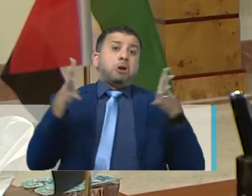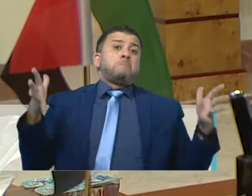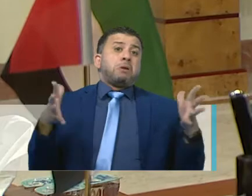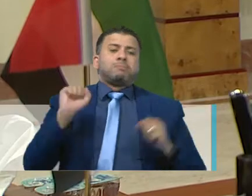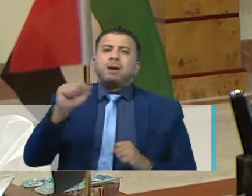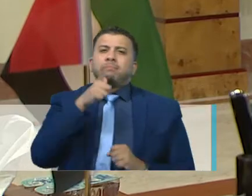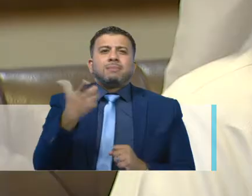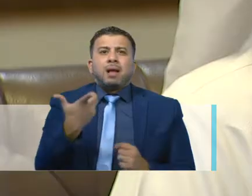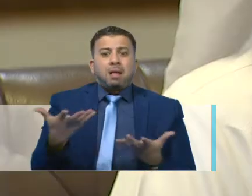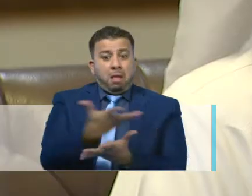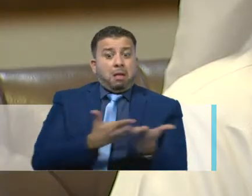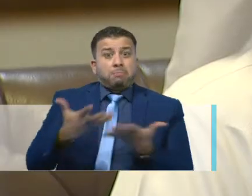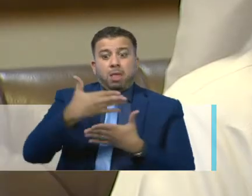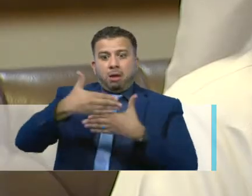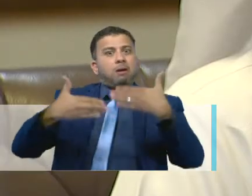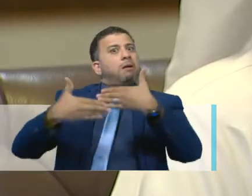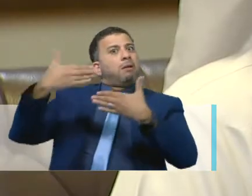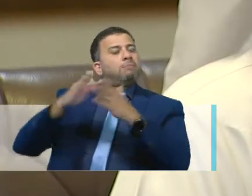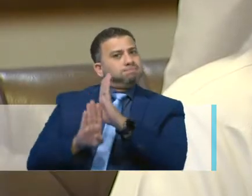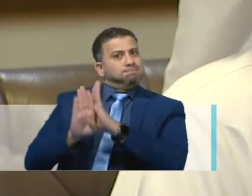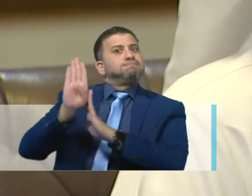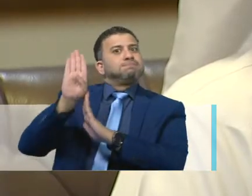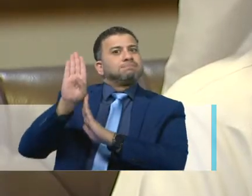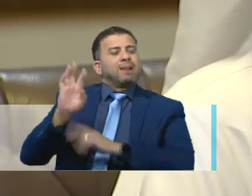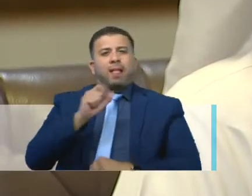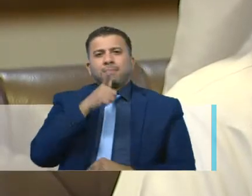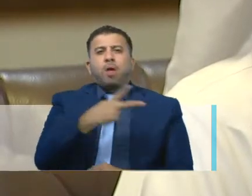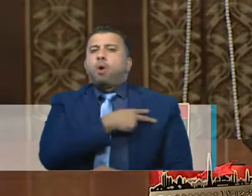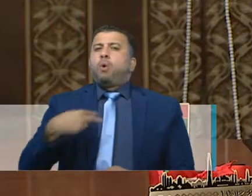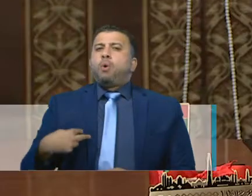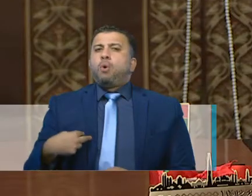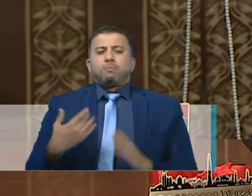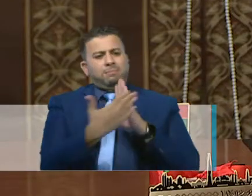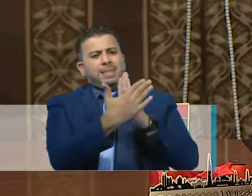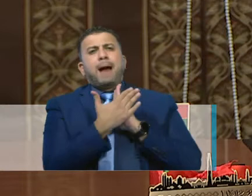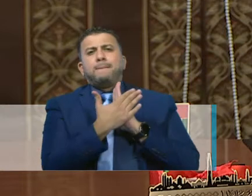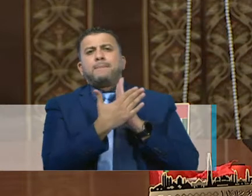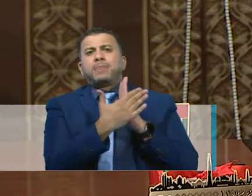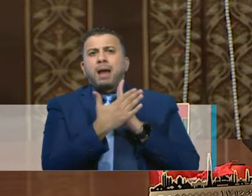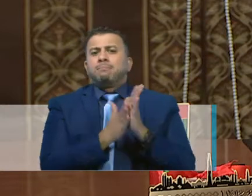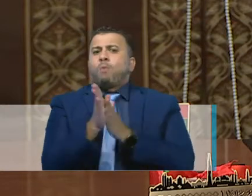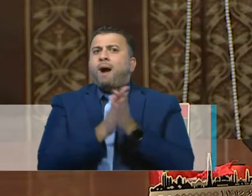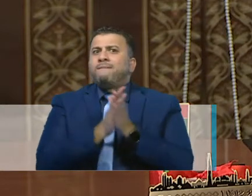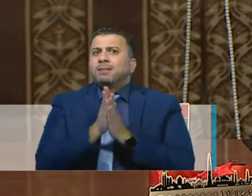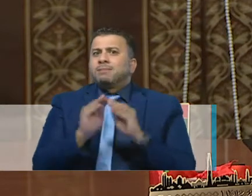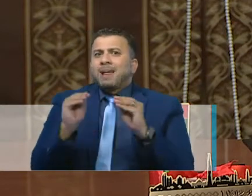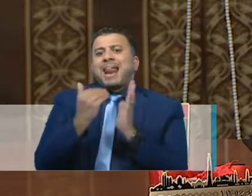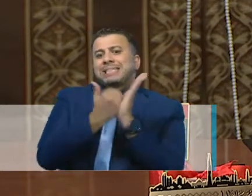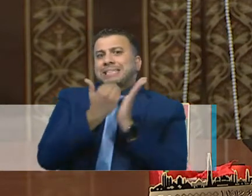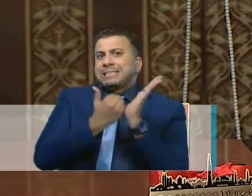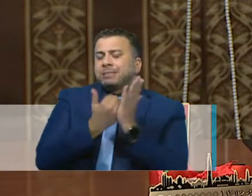تعزيز حركة القطاع العقاري. كذلك نثني على دور الحكومة في دعم المحفزات